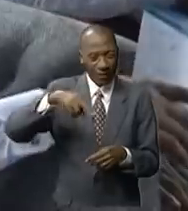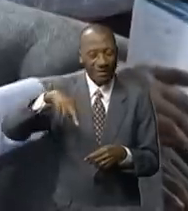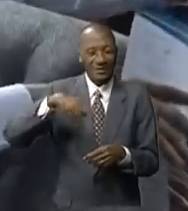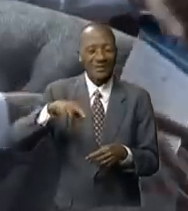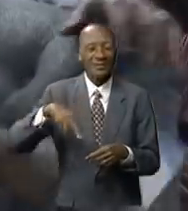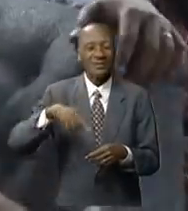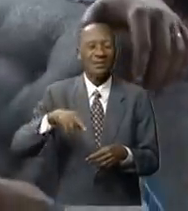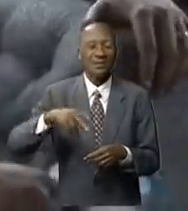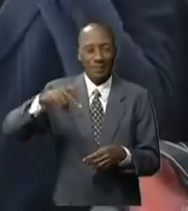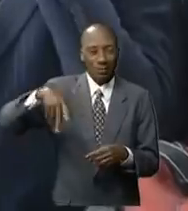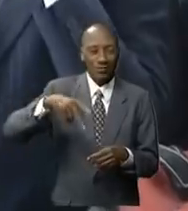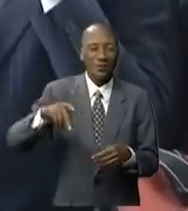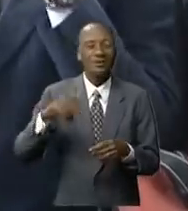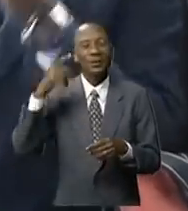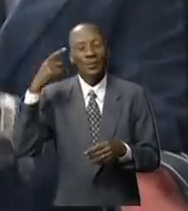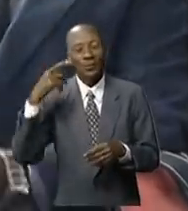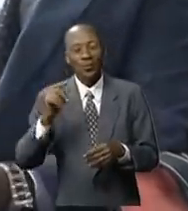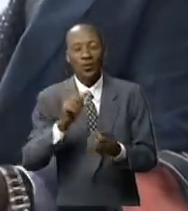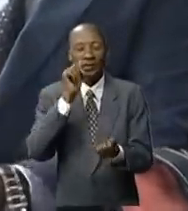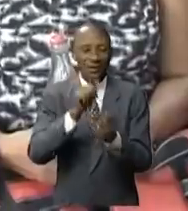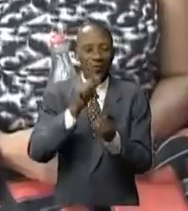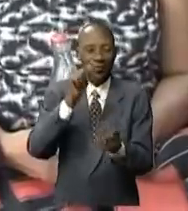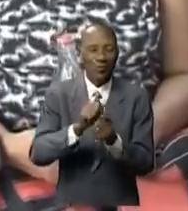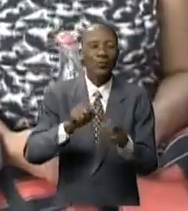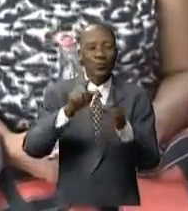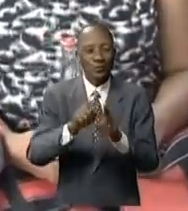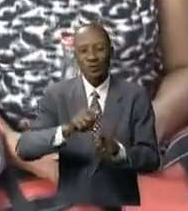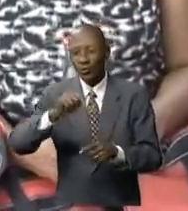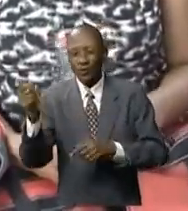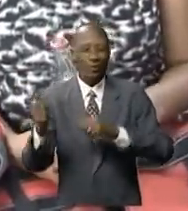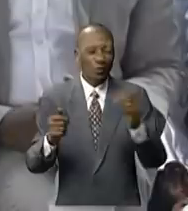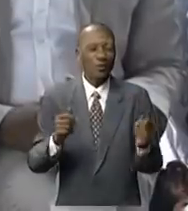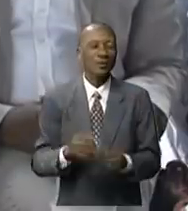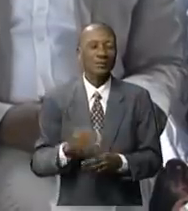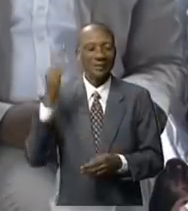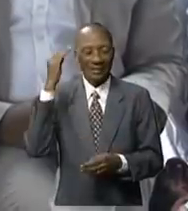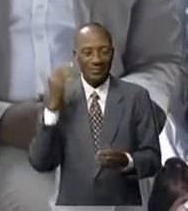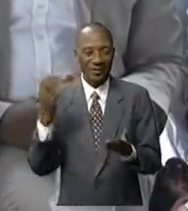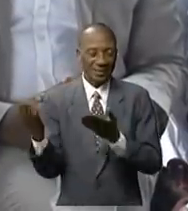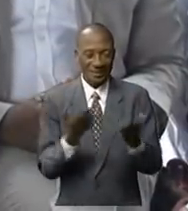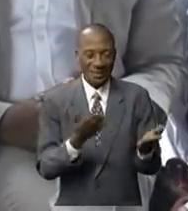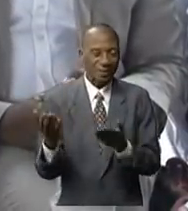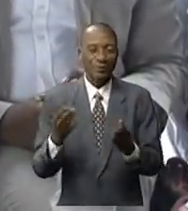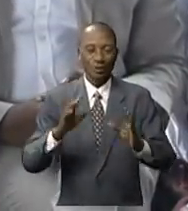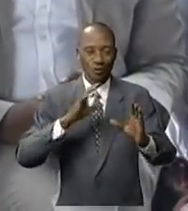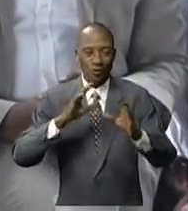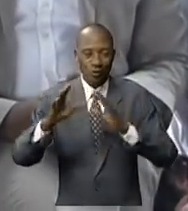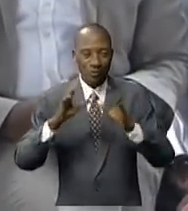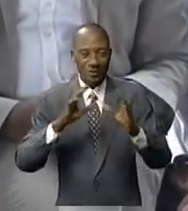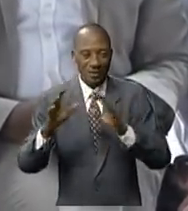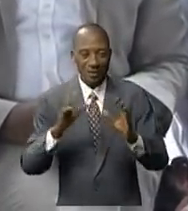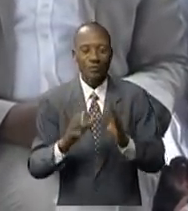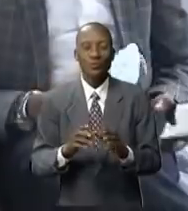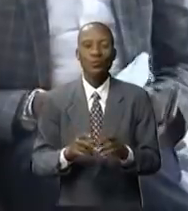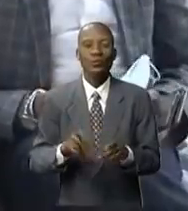le premier vice-président et le deuxième vice-président de l'Assemblée nationale, le ministre de Transport et Voies de Communication et celui du